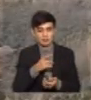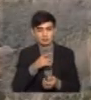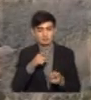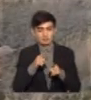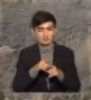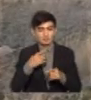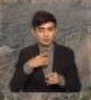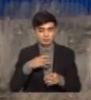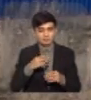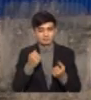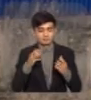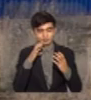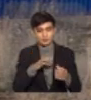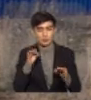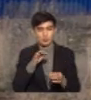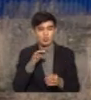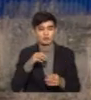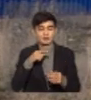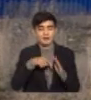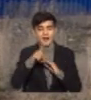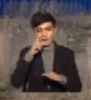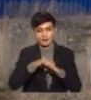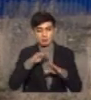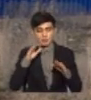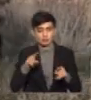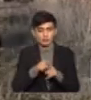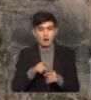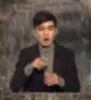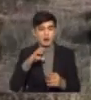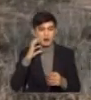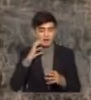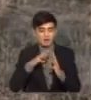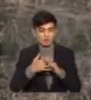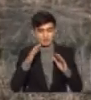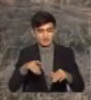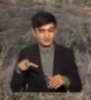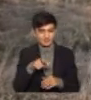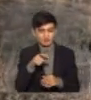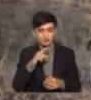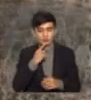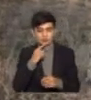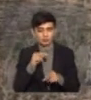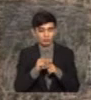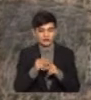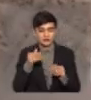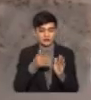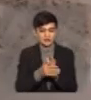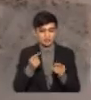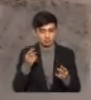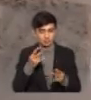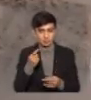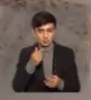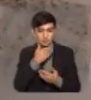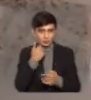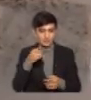әкімдіктегілер тұрғындардың өтінішін шешу оңай емес дейді. Сөздерінше ауылға жол салу үшін қаржы керек. Ол биылғы бюджетте қарастырылмаған. Ал жол түспей